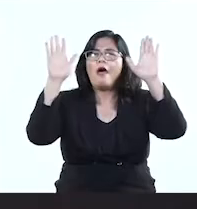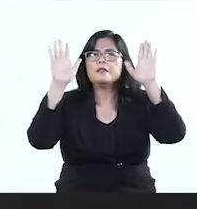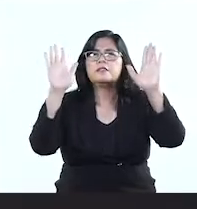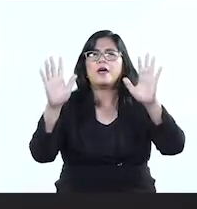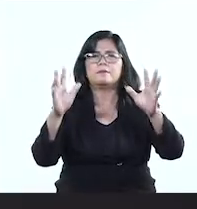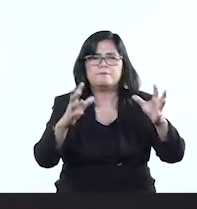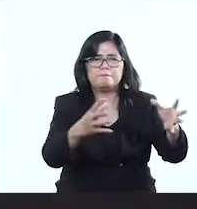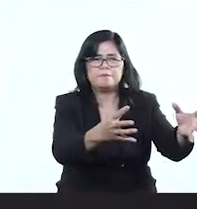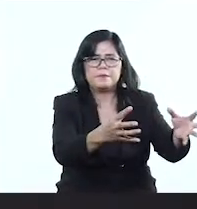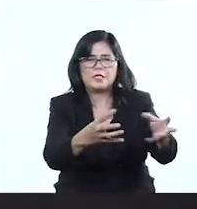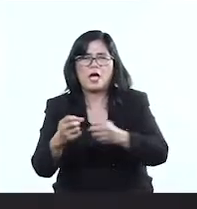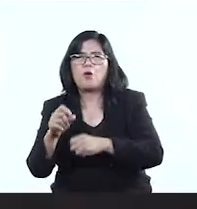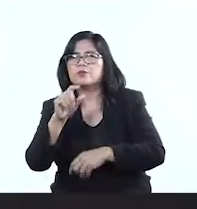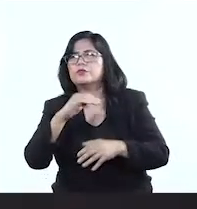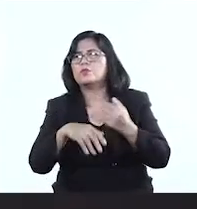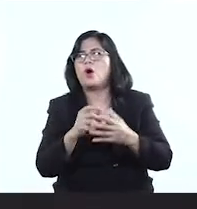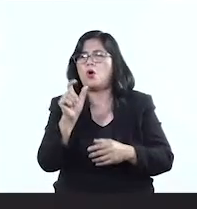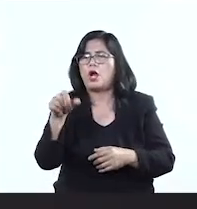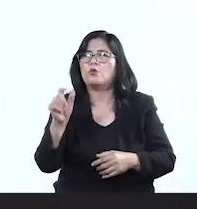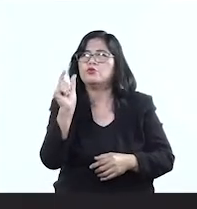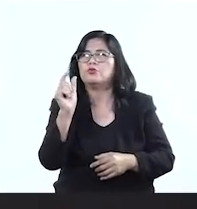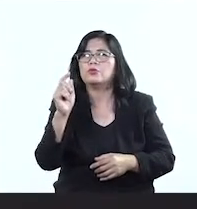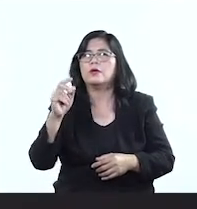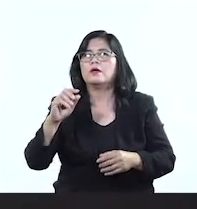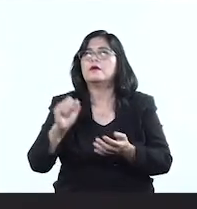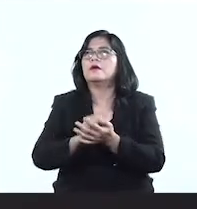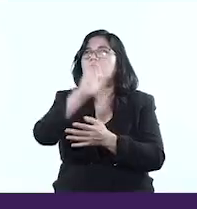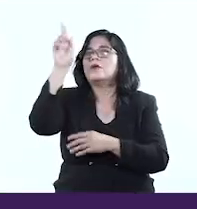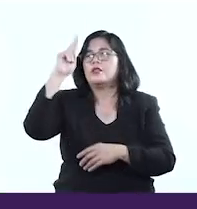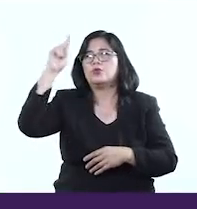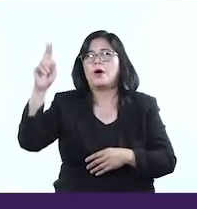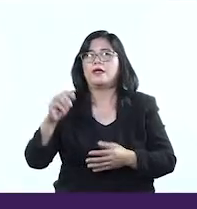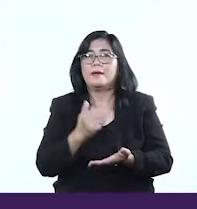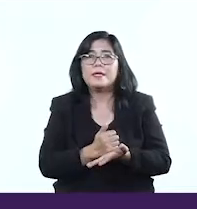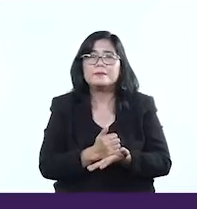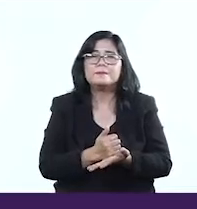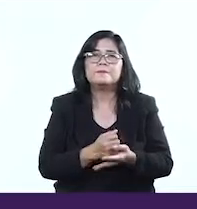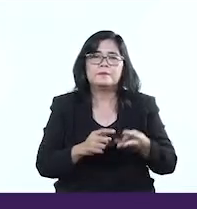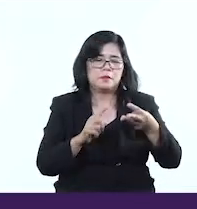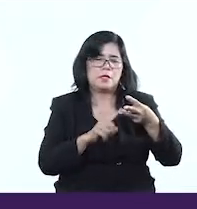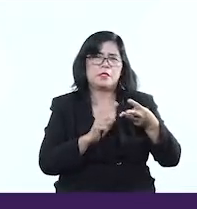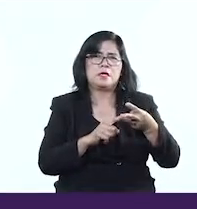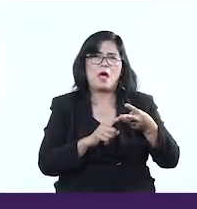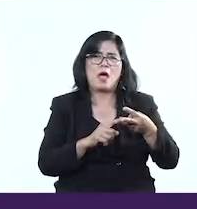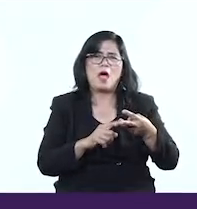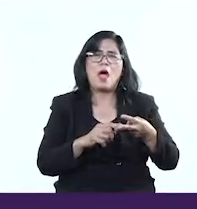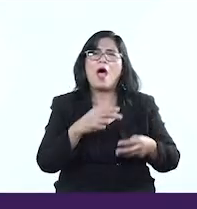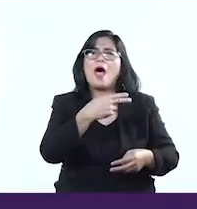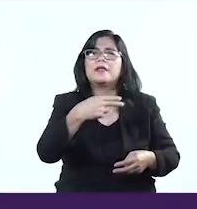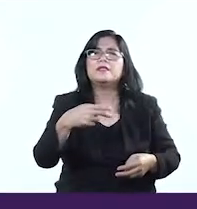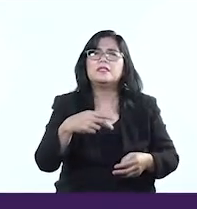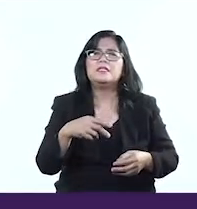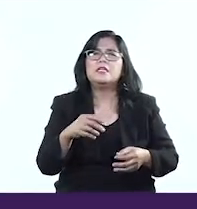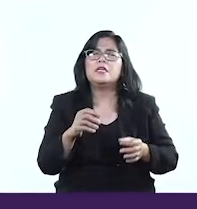kemuliaan Tuhan yang sejak katakan Amel Hai yang ketika Hai Apa yang dimaksud murni dihadapan Allah